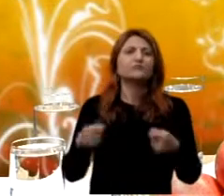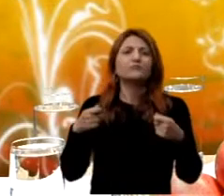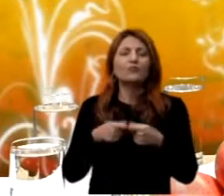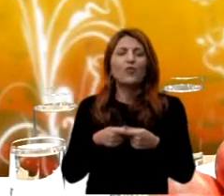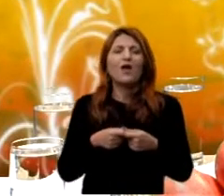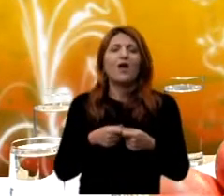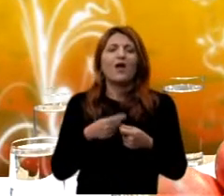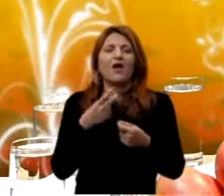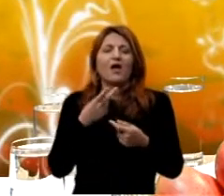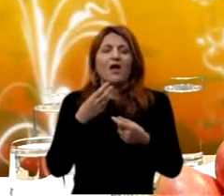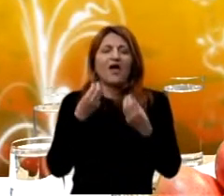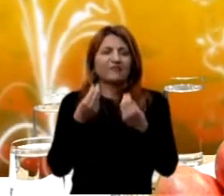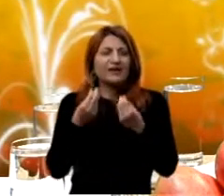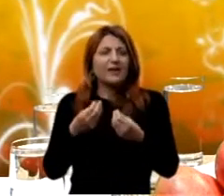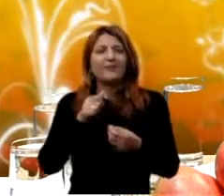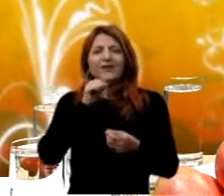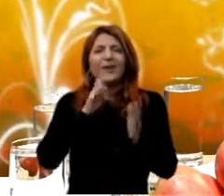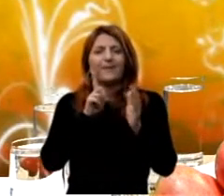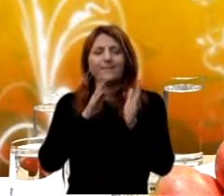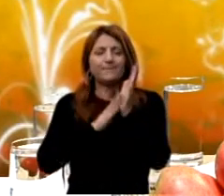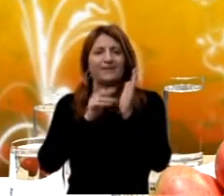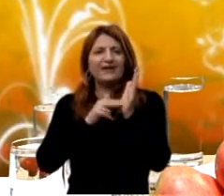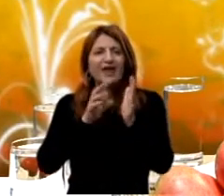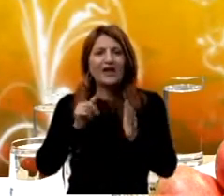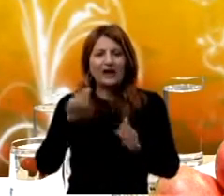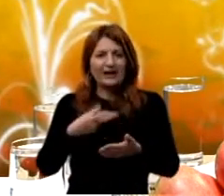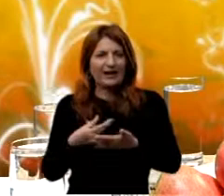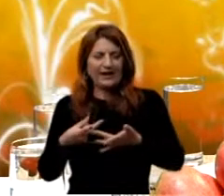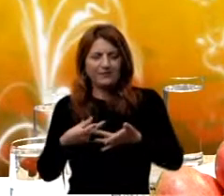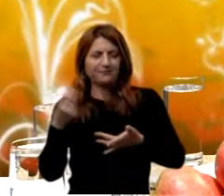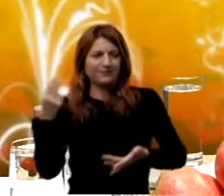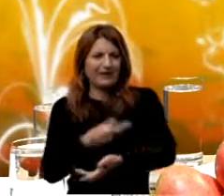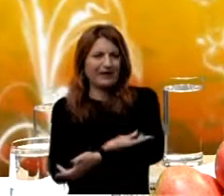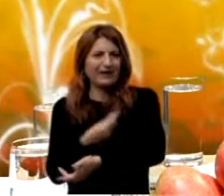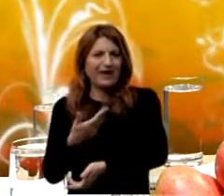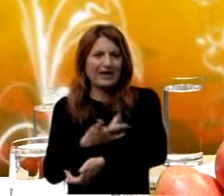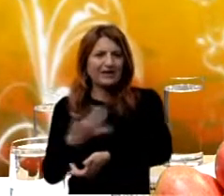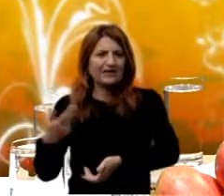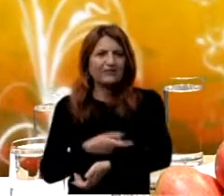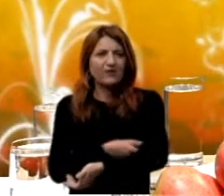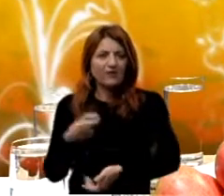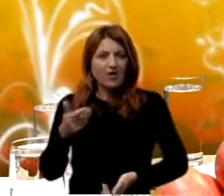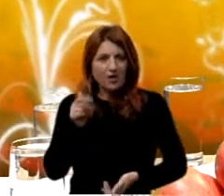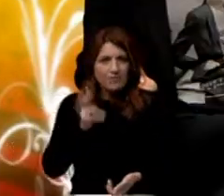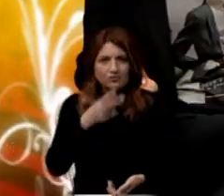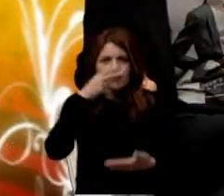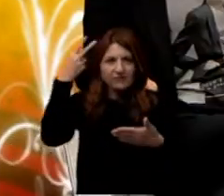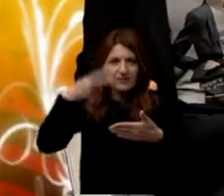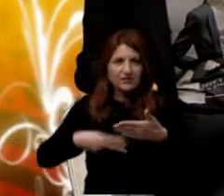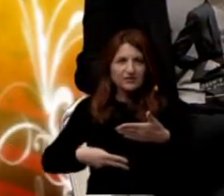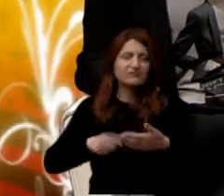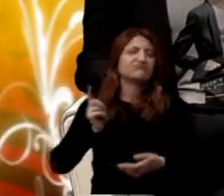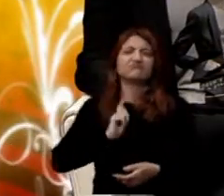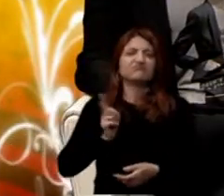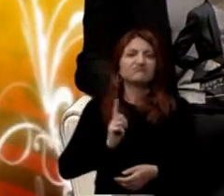vitaminima i mineralima? Recimo, da li bi se moglo iz one kompletne krvne slike iščitati neke... Ne, to ne možete iščitati. Ne.